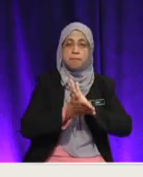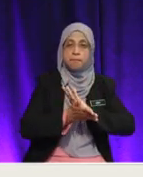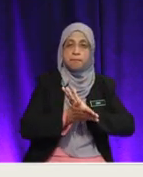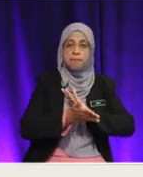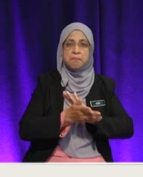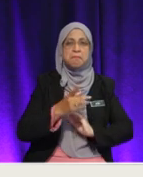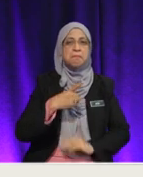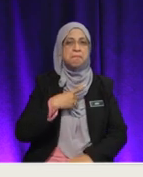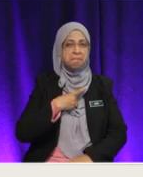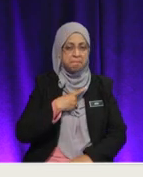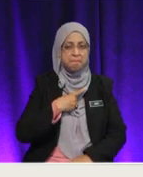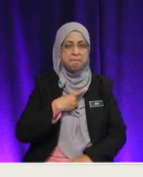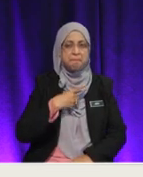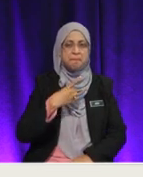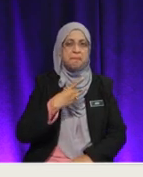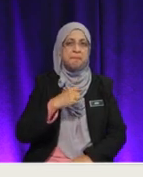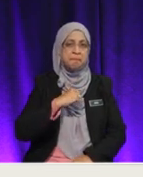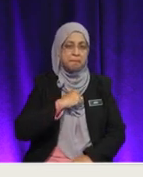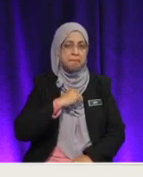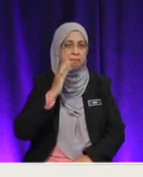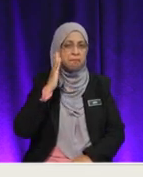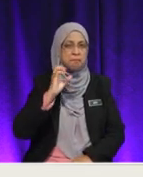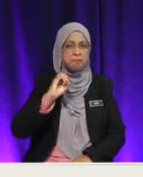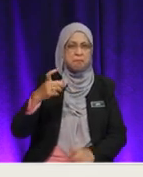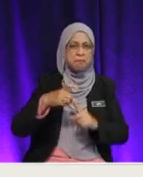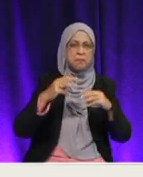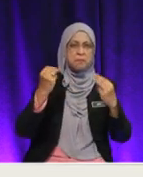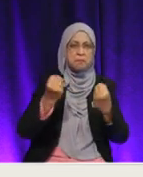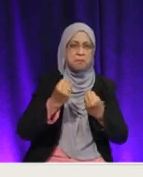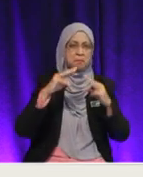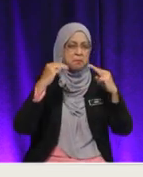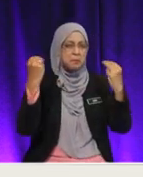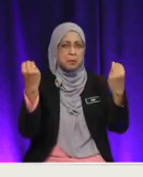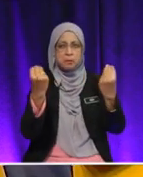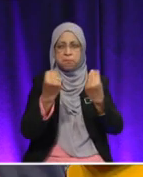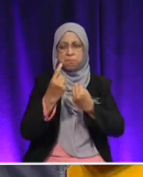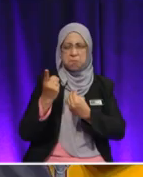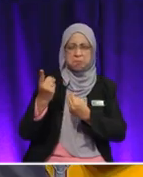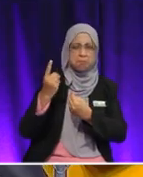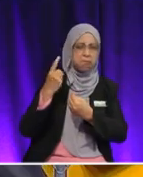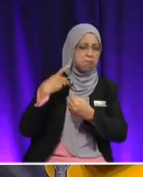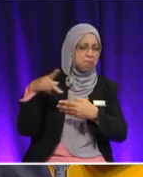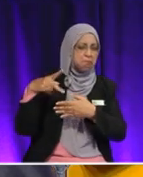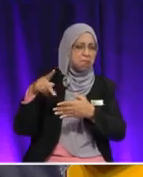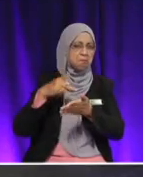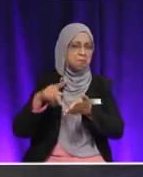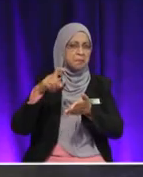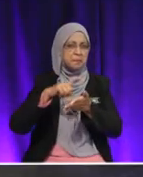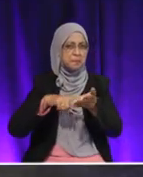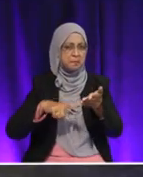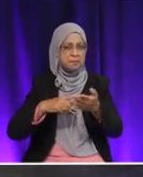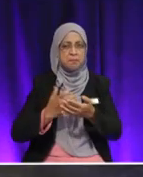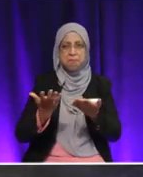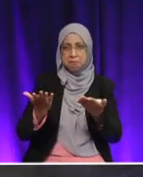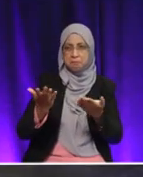Tersisih dari masyarakat boleh tak Yuyu bagi satu contoh bagaimana kita akan Tersisih daripada masyarakat sebagai contoh jika